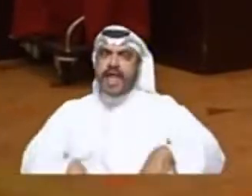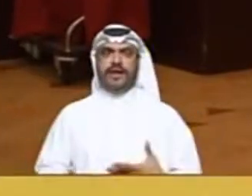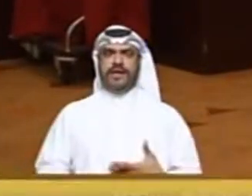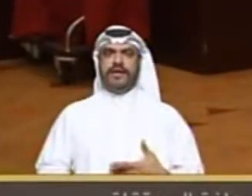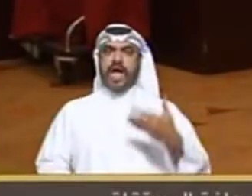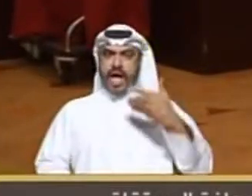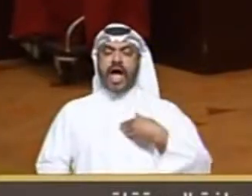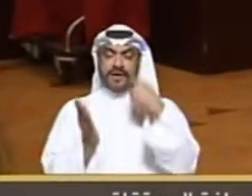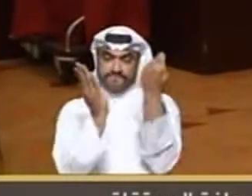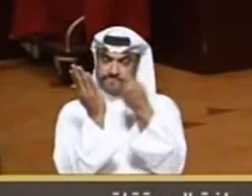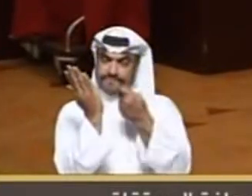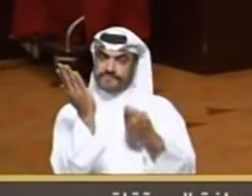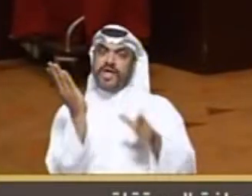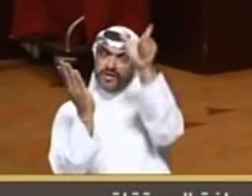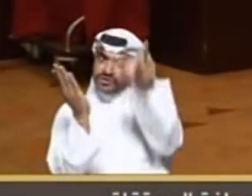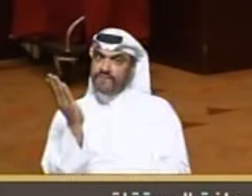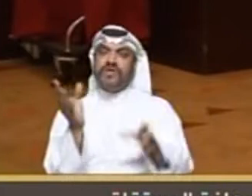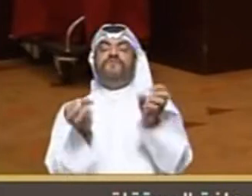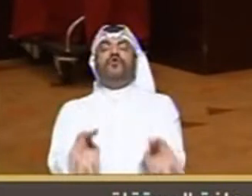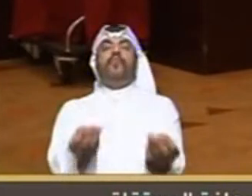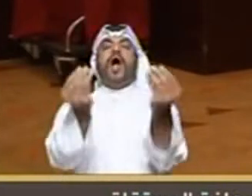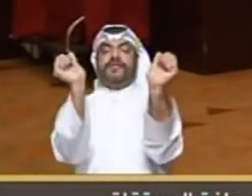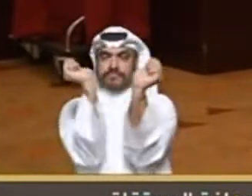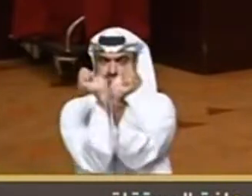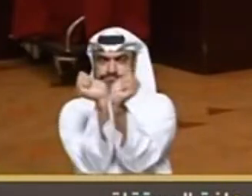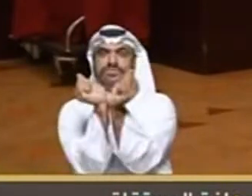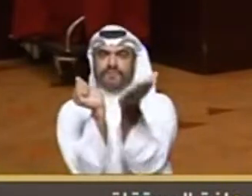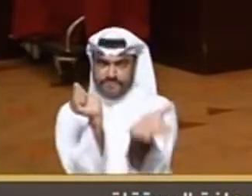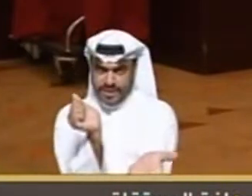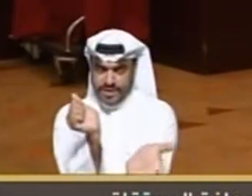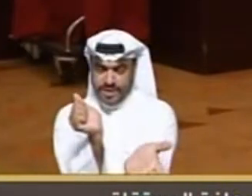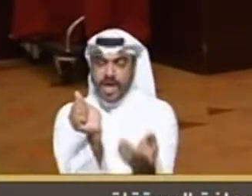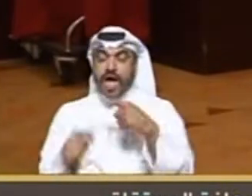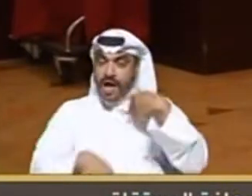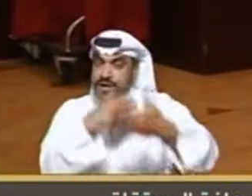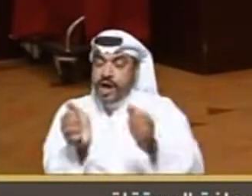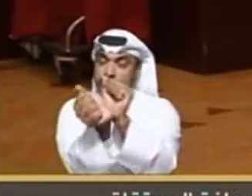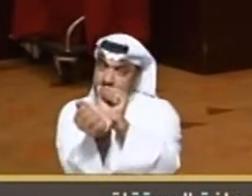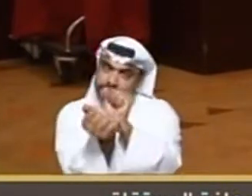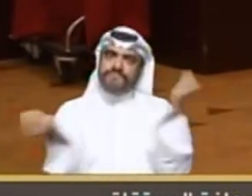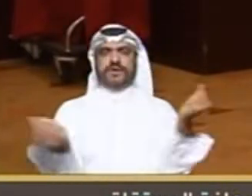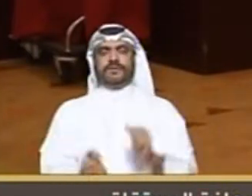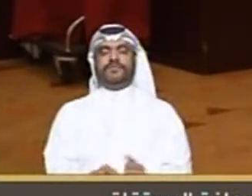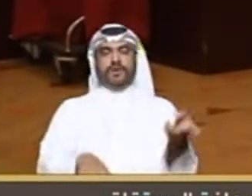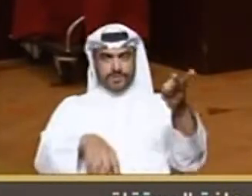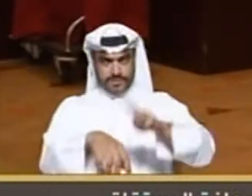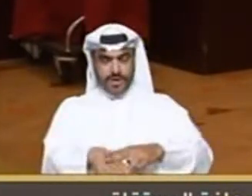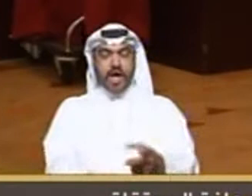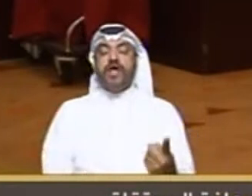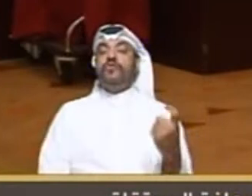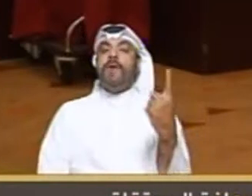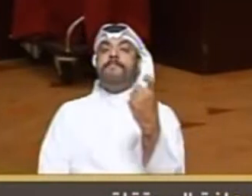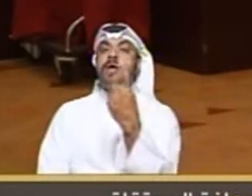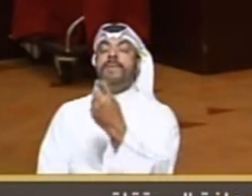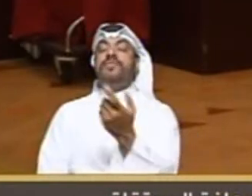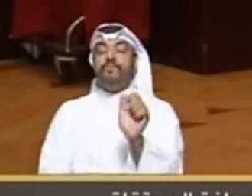لدينا صحفيين خلف القضبان في أكثر من بلد عربي، نحاول أن نساهم في إطلاق سراحهم. لدينا مئات الصحفيين الذين